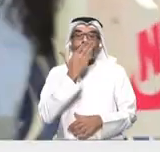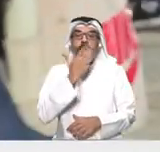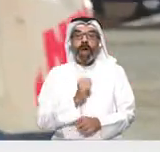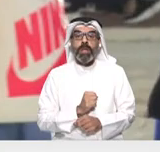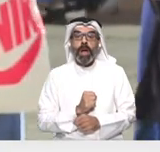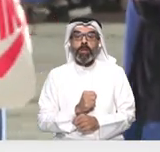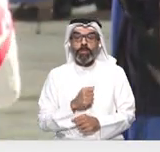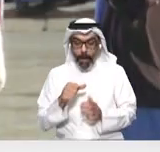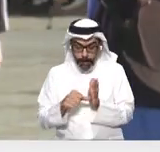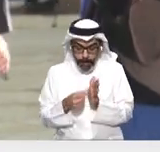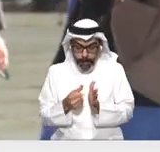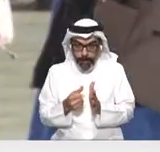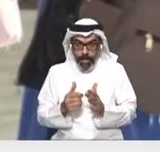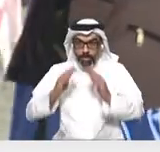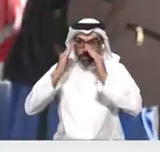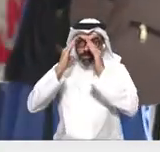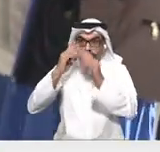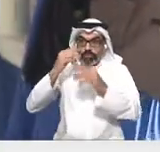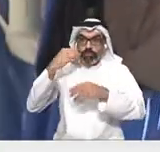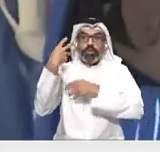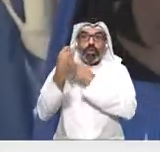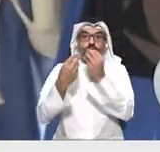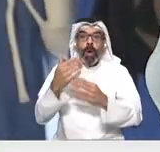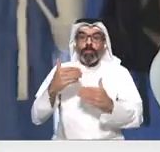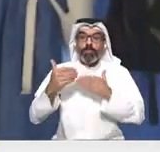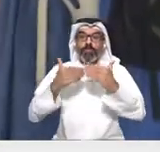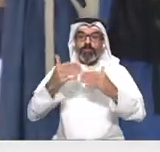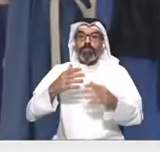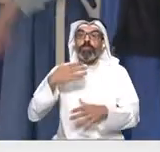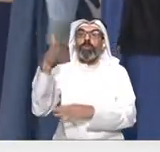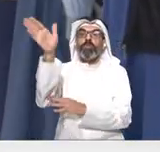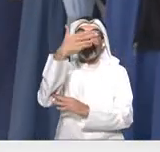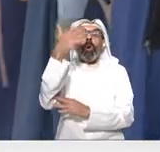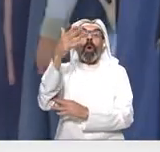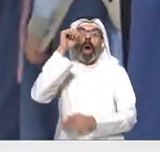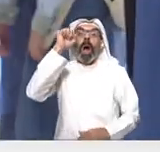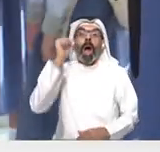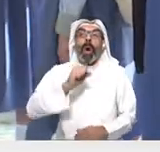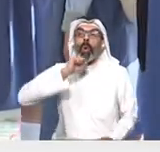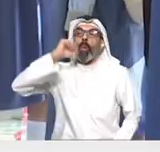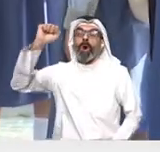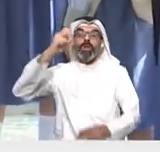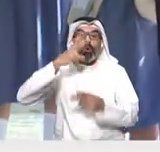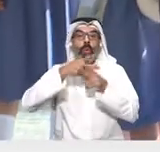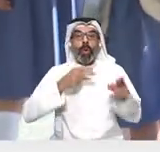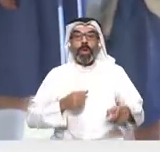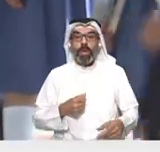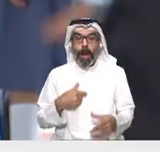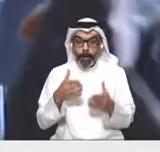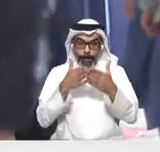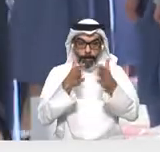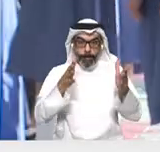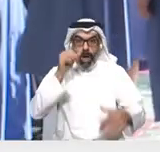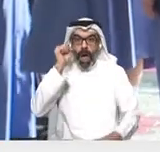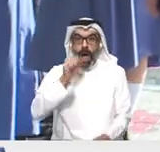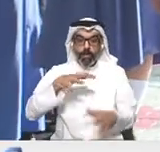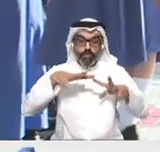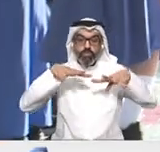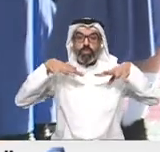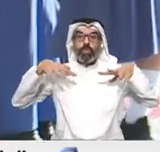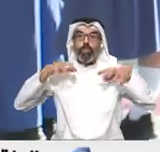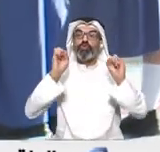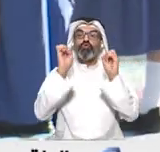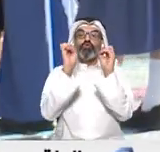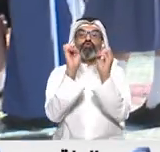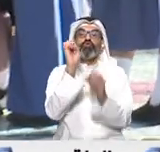ليكون بمثابة تحية إجلال وتقدير شامخة للوطن الكويت من بوابة طابور الصباح